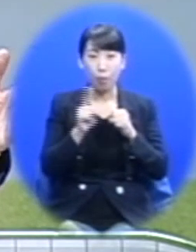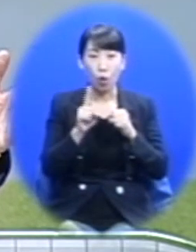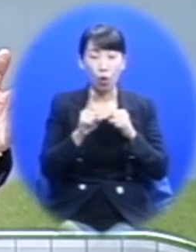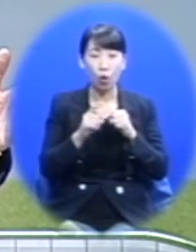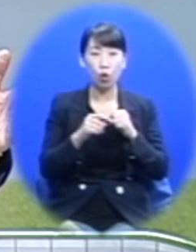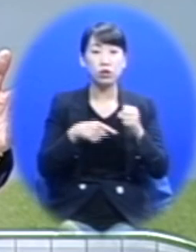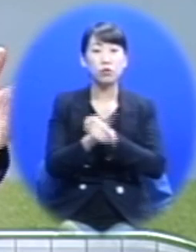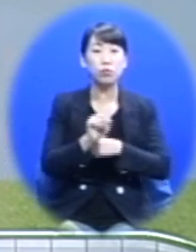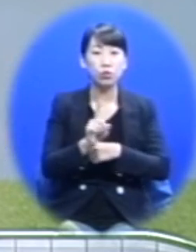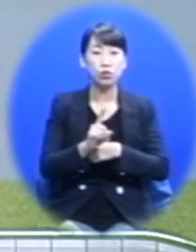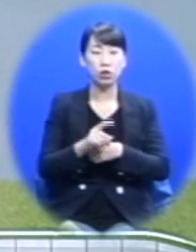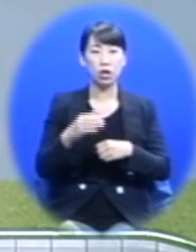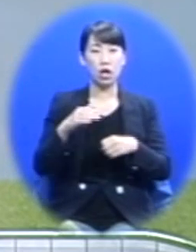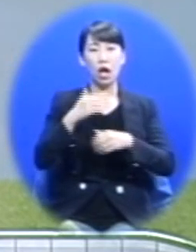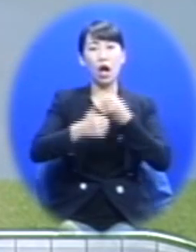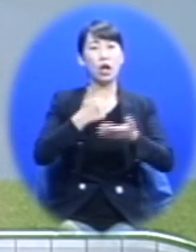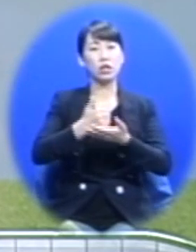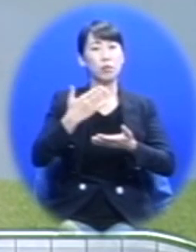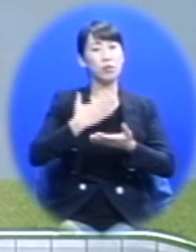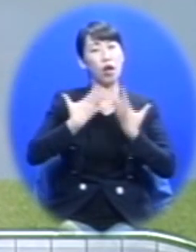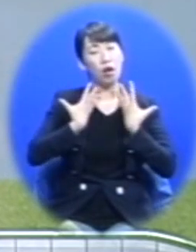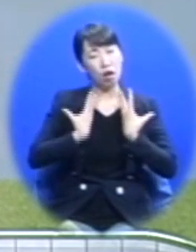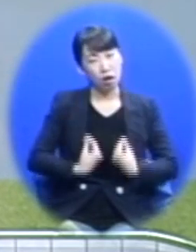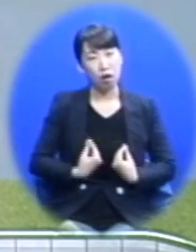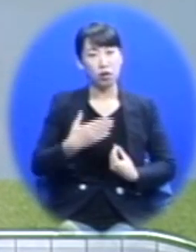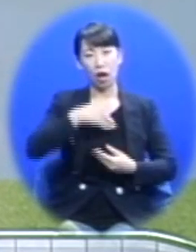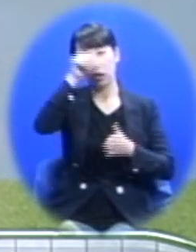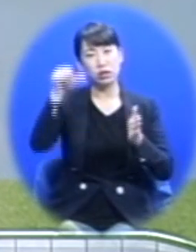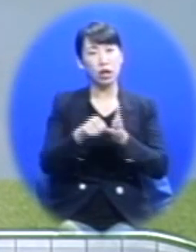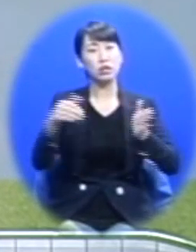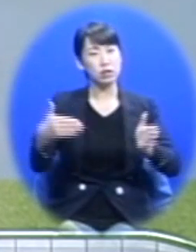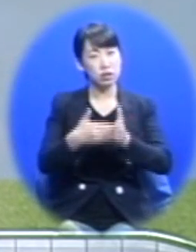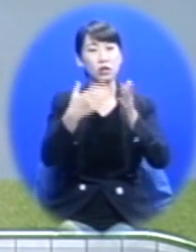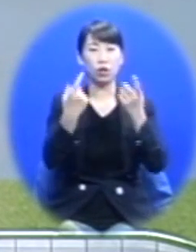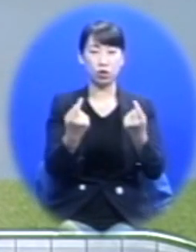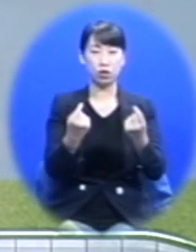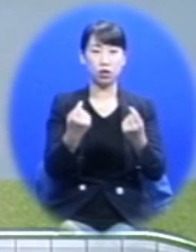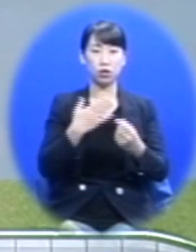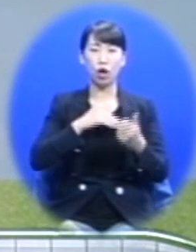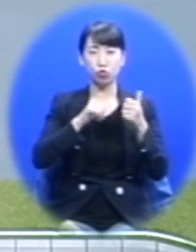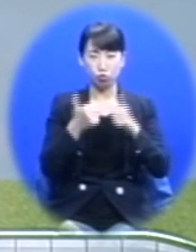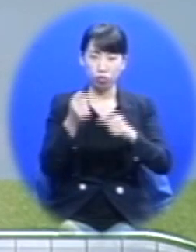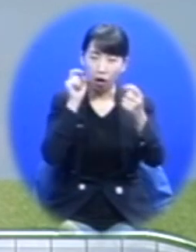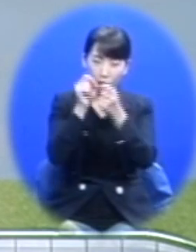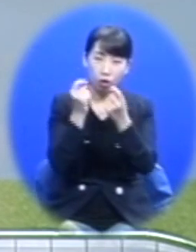끝났어요. 하나님 나 이제 절망이에요. 나 이제 정말 죽을 때가 됐나 봐요.